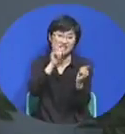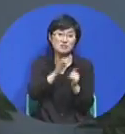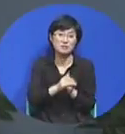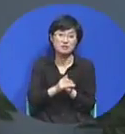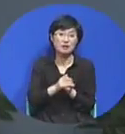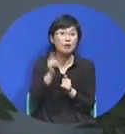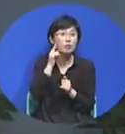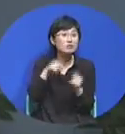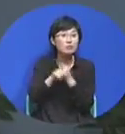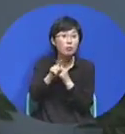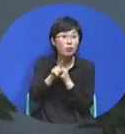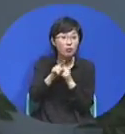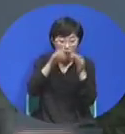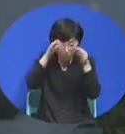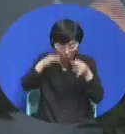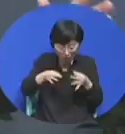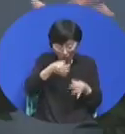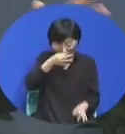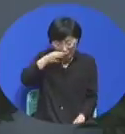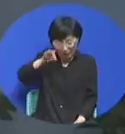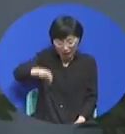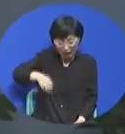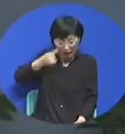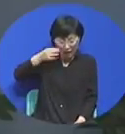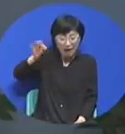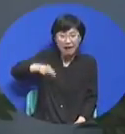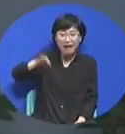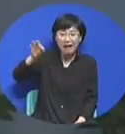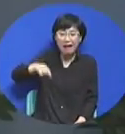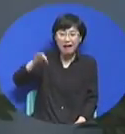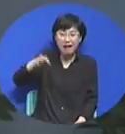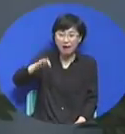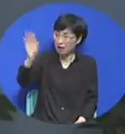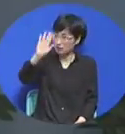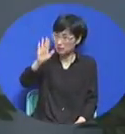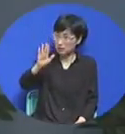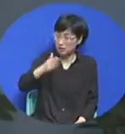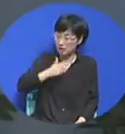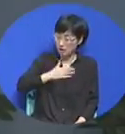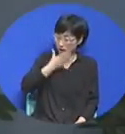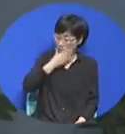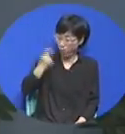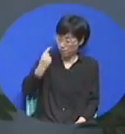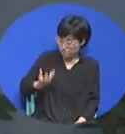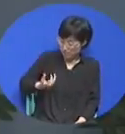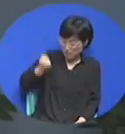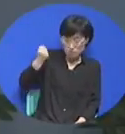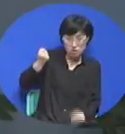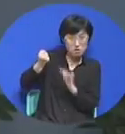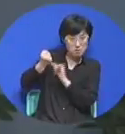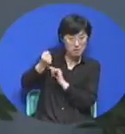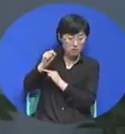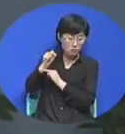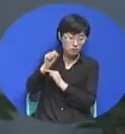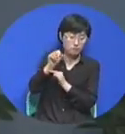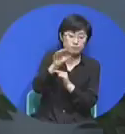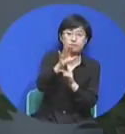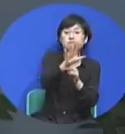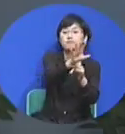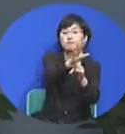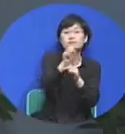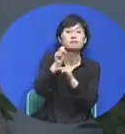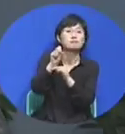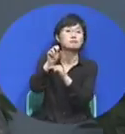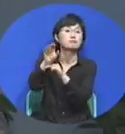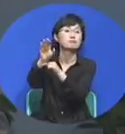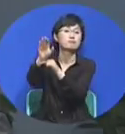쓸모없는 사람처럼 버려진 것처럼 보이지만 이 복음으로 세상에 빛을 비출 자로 하나님이 부르셨다 그 말이요. Though we may look worthless, though